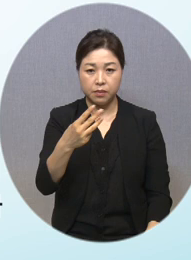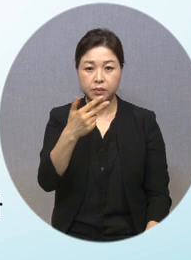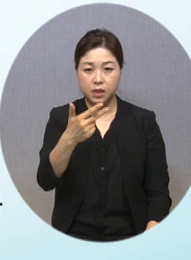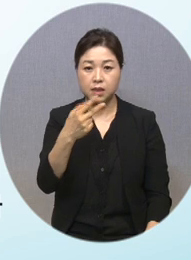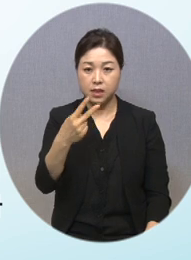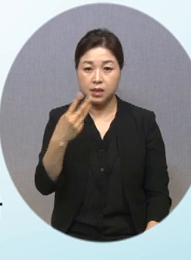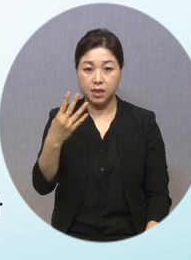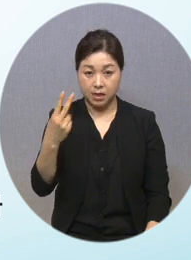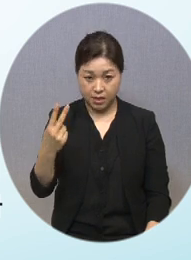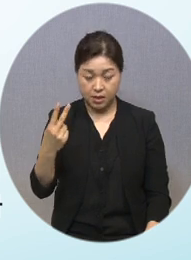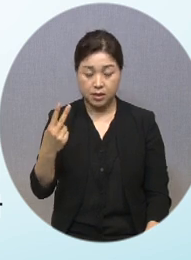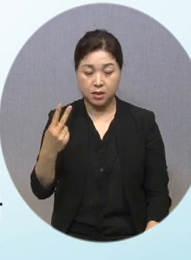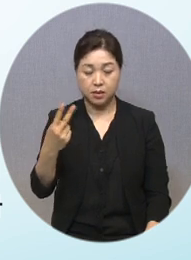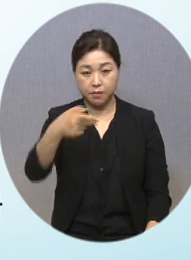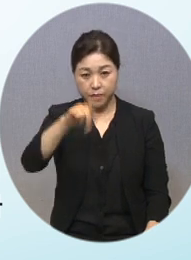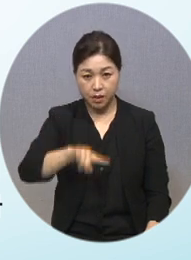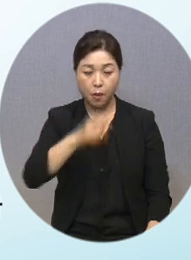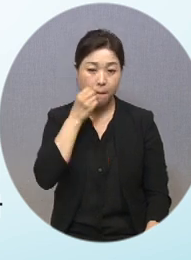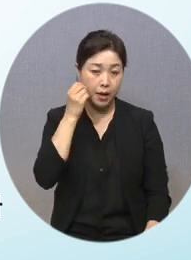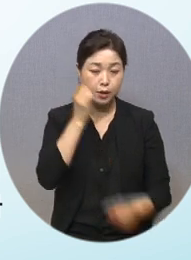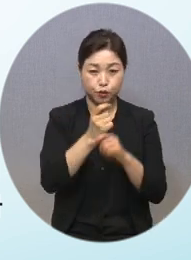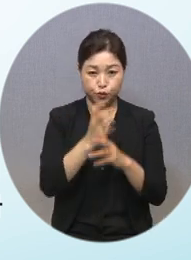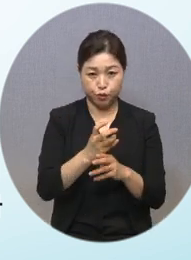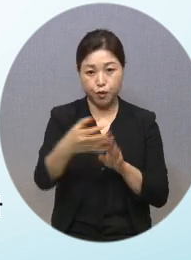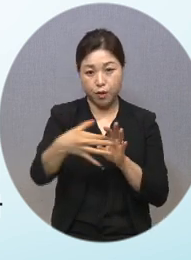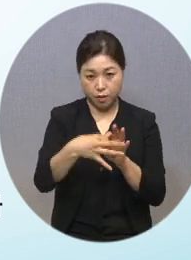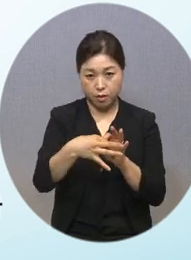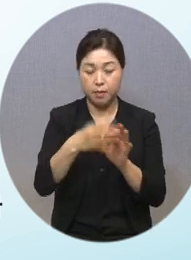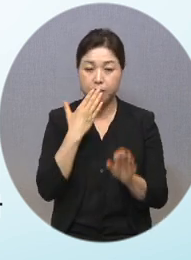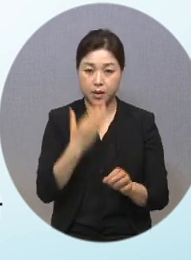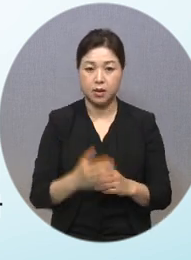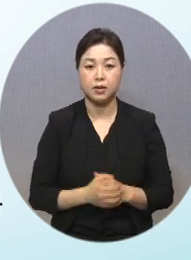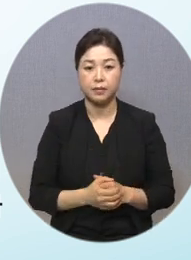070-7733-7242 또는 하단의 홈페이지로 참여하면